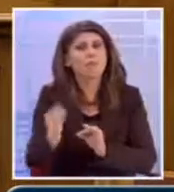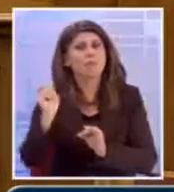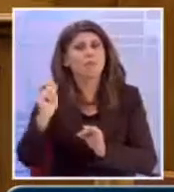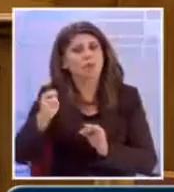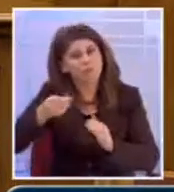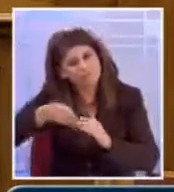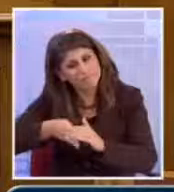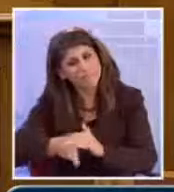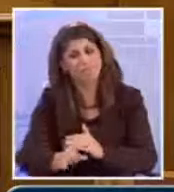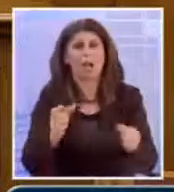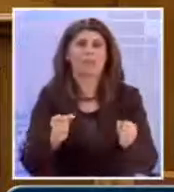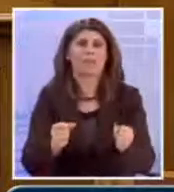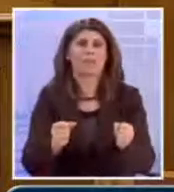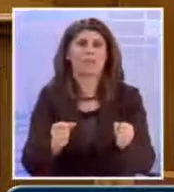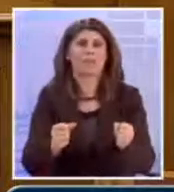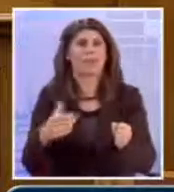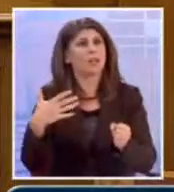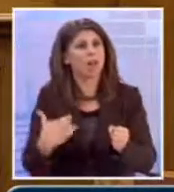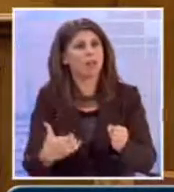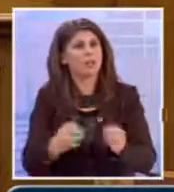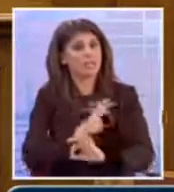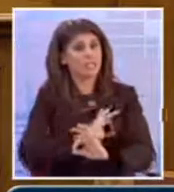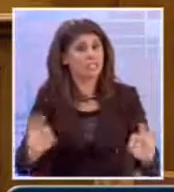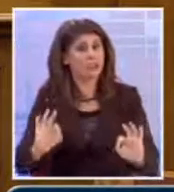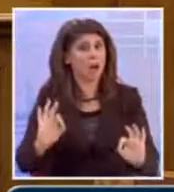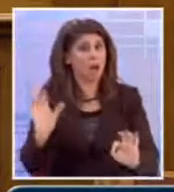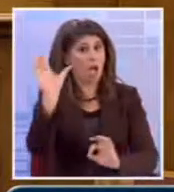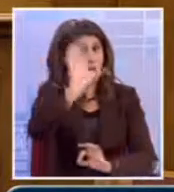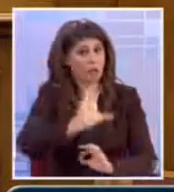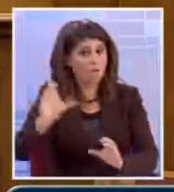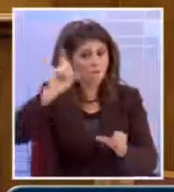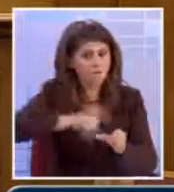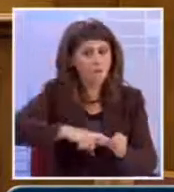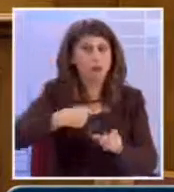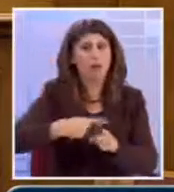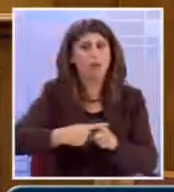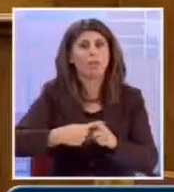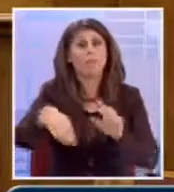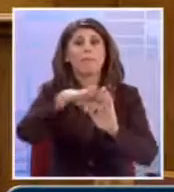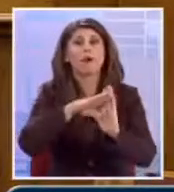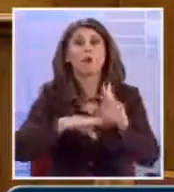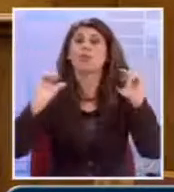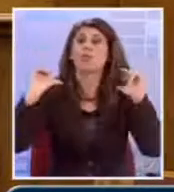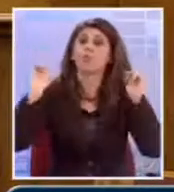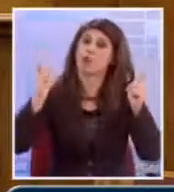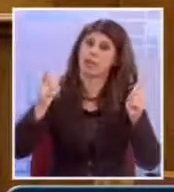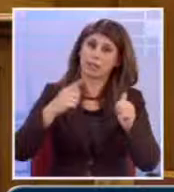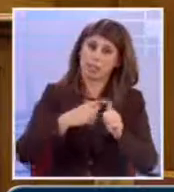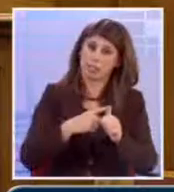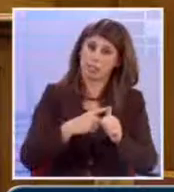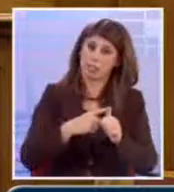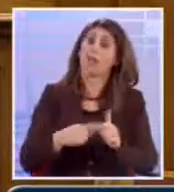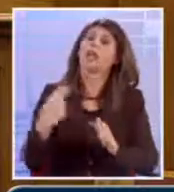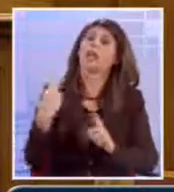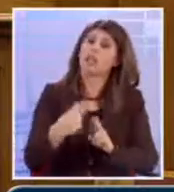θα διασφαλίζει την ευρωπαϊκή προοπτική με όρους δημοκρατίας και κυρίως με